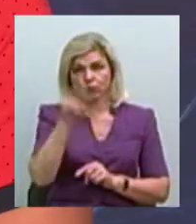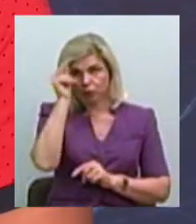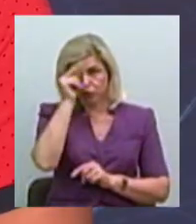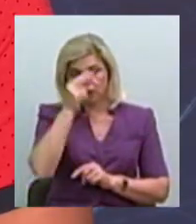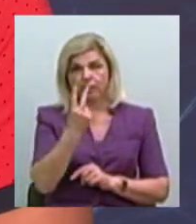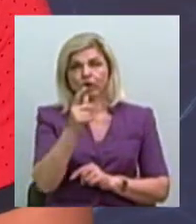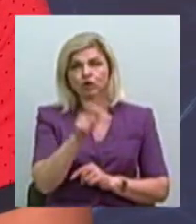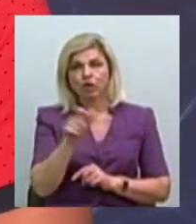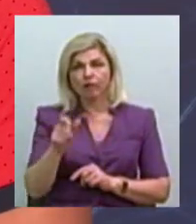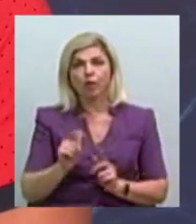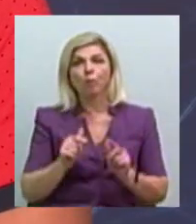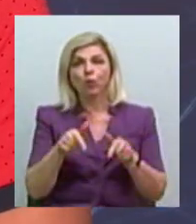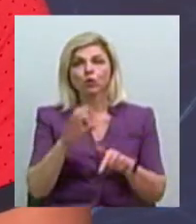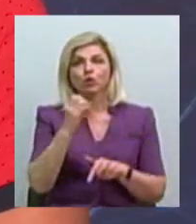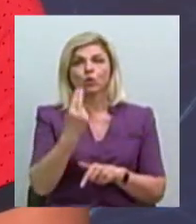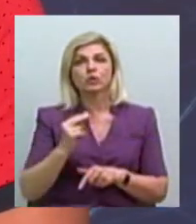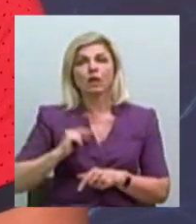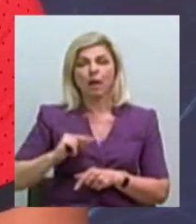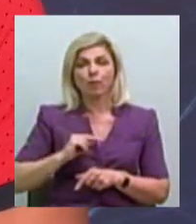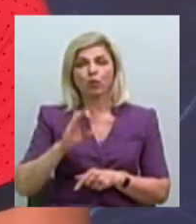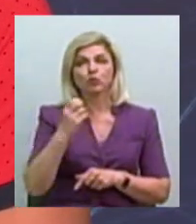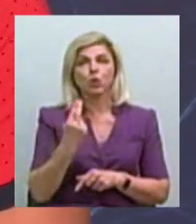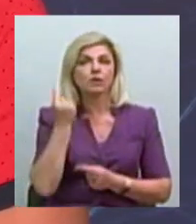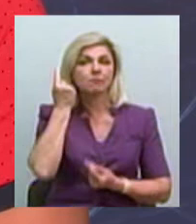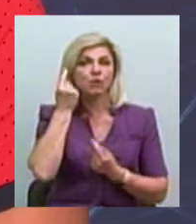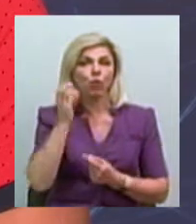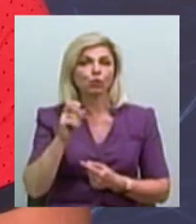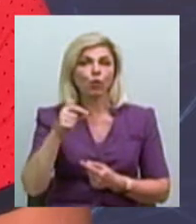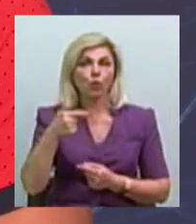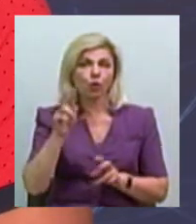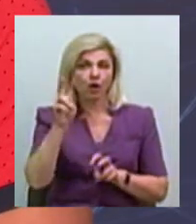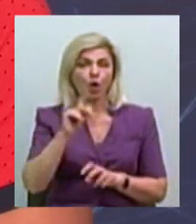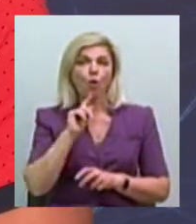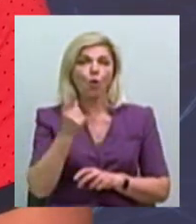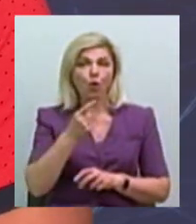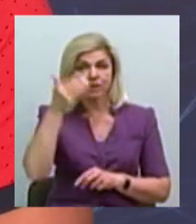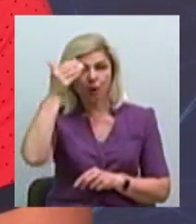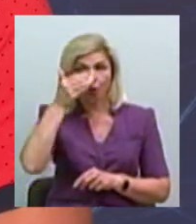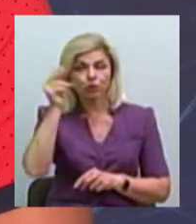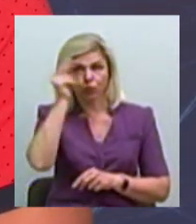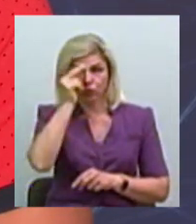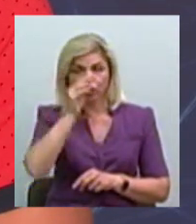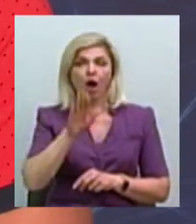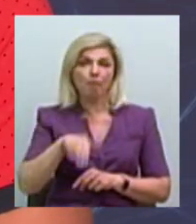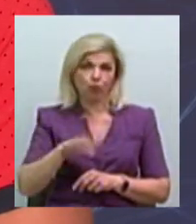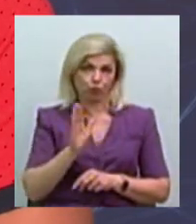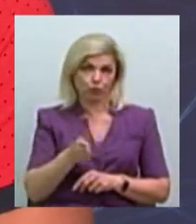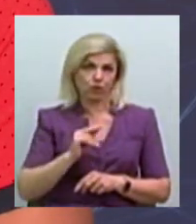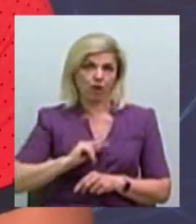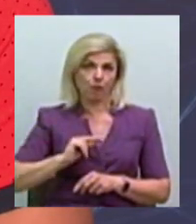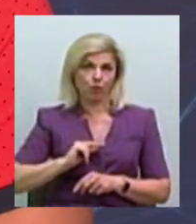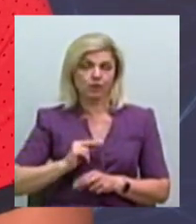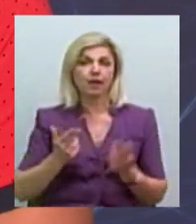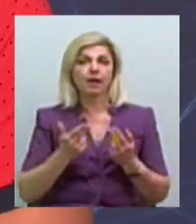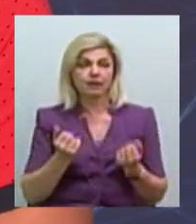человека, которые поступили на социальную работу, на социального психолога. Вот на год заочно отучатся и будут работать. Да, у нас